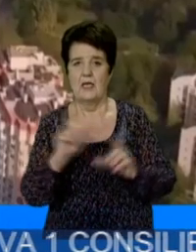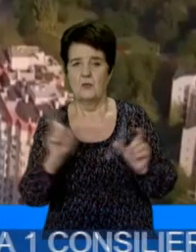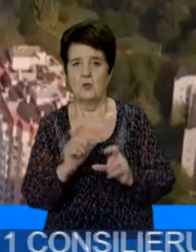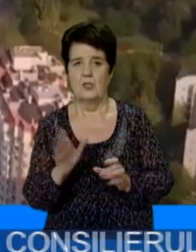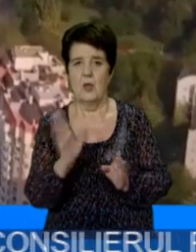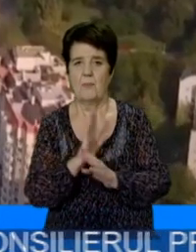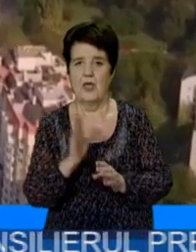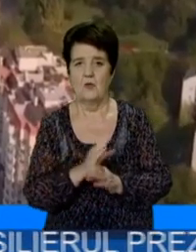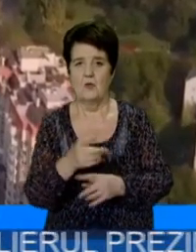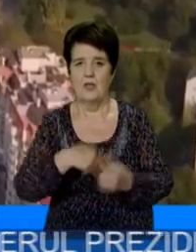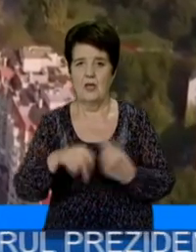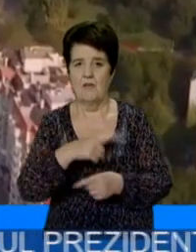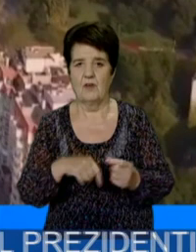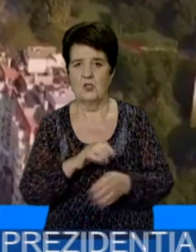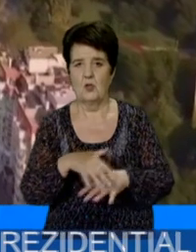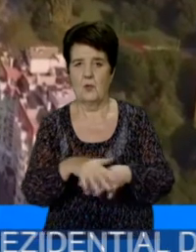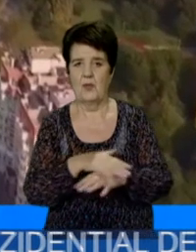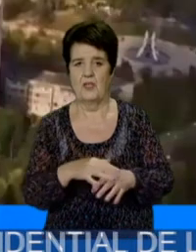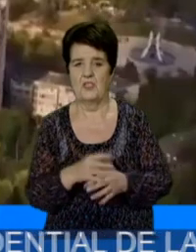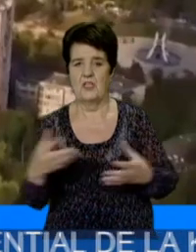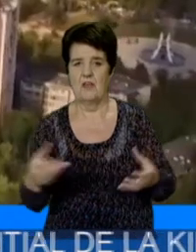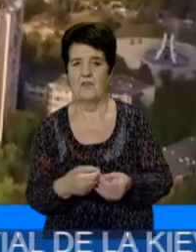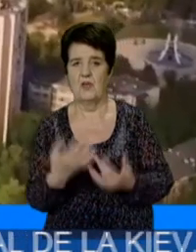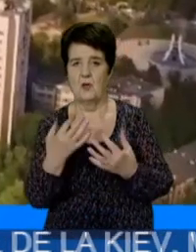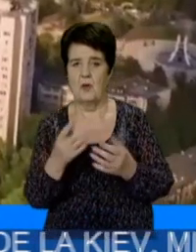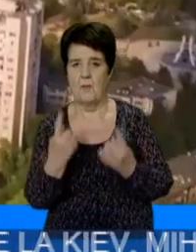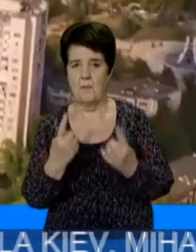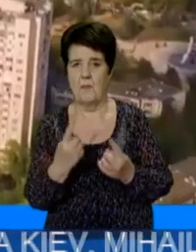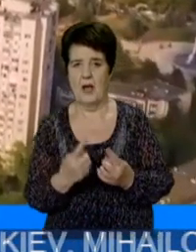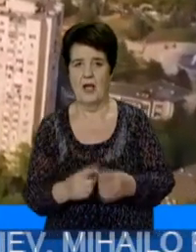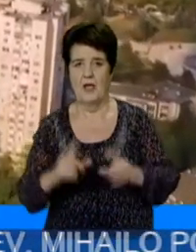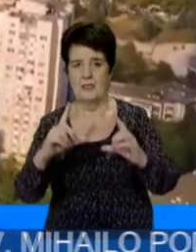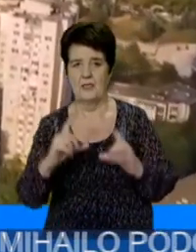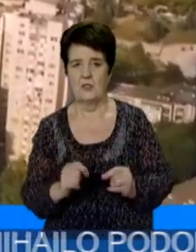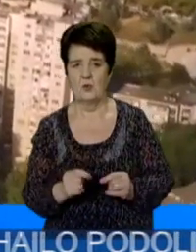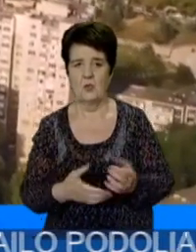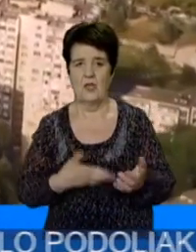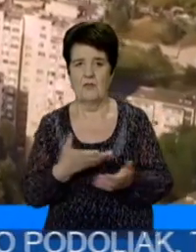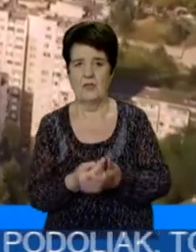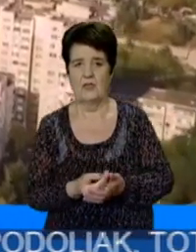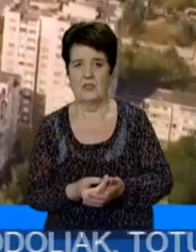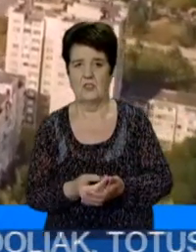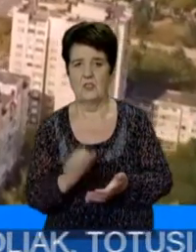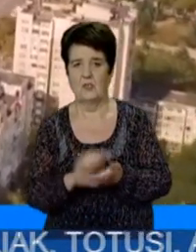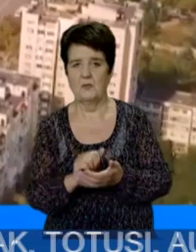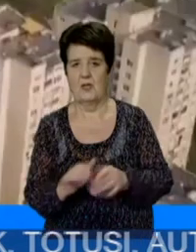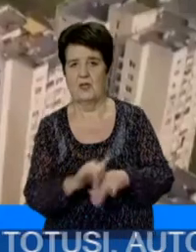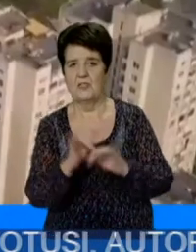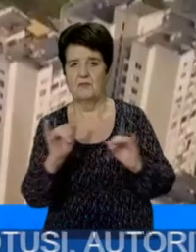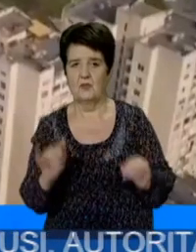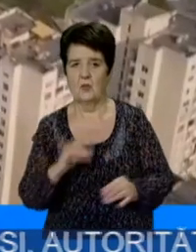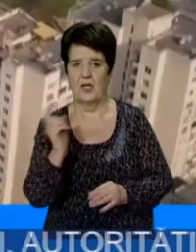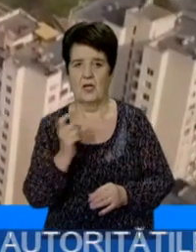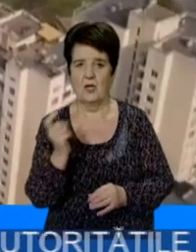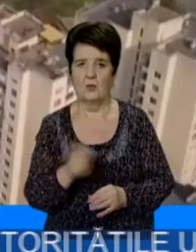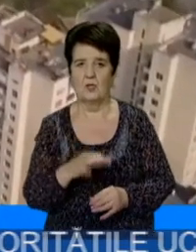slabe cu o piață dominată de firme mari cu acces scăzut la finanțări infrastructura slab dezvoltată agricultură